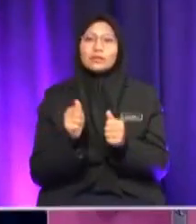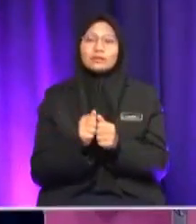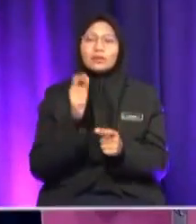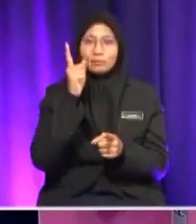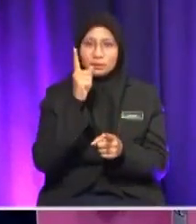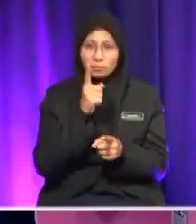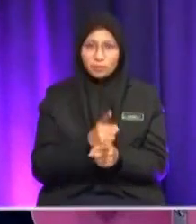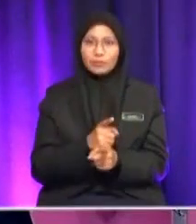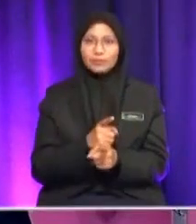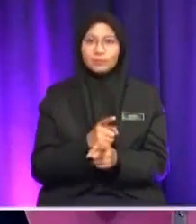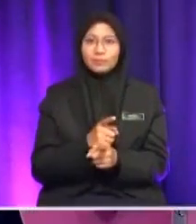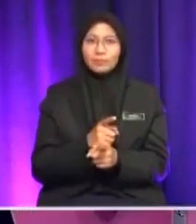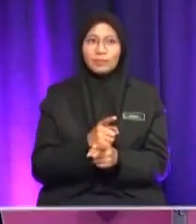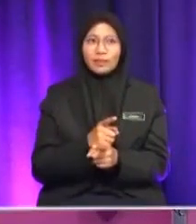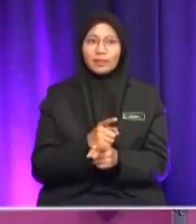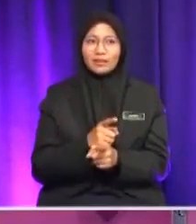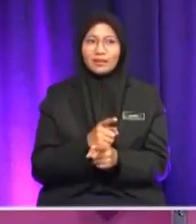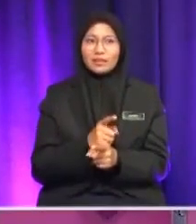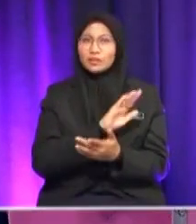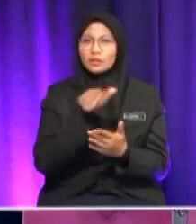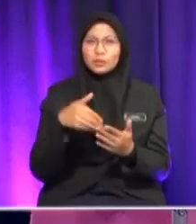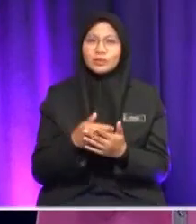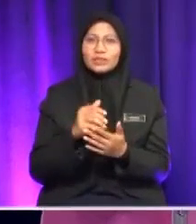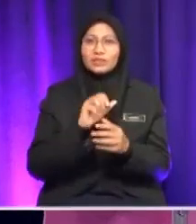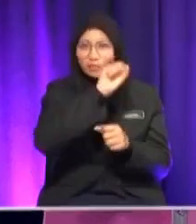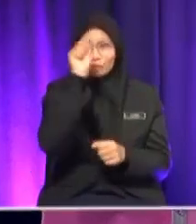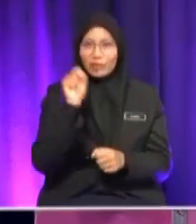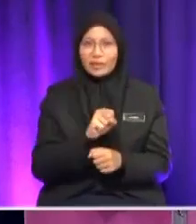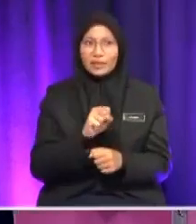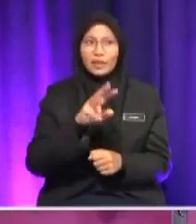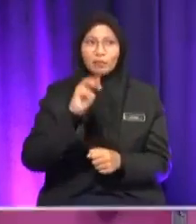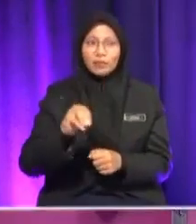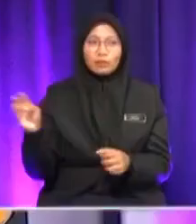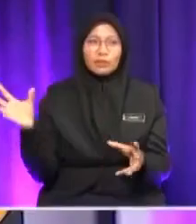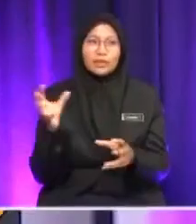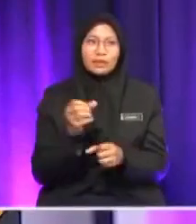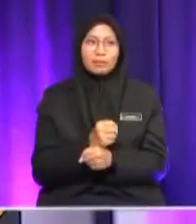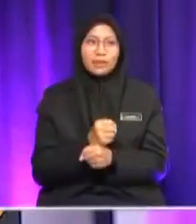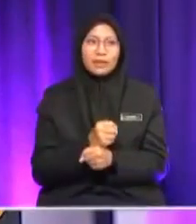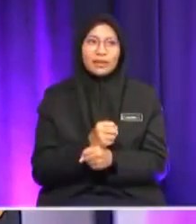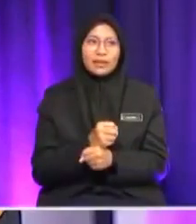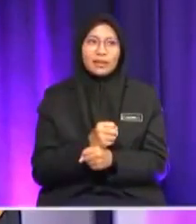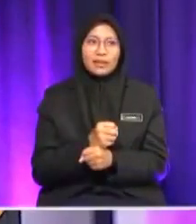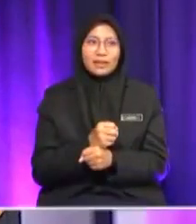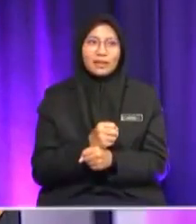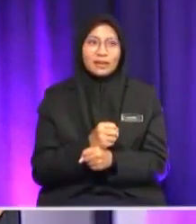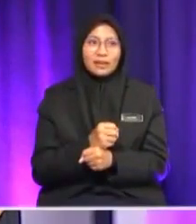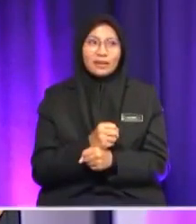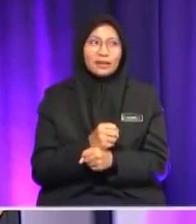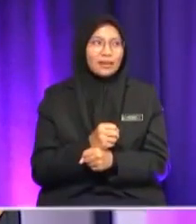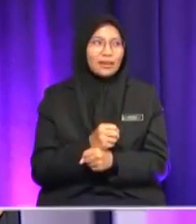pun ditanya oleh saya. Dan secara keseluruhan, kedua-dua pelajar kita telah pun mendapat ganjaran yang